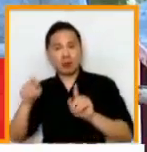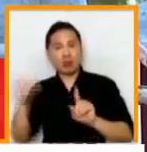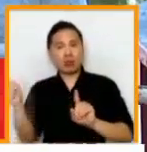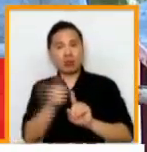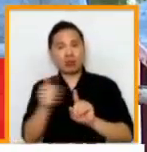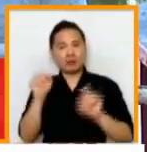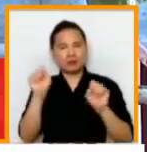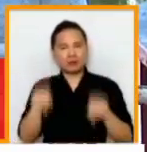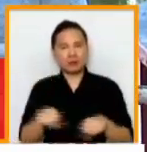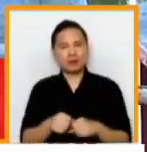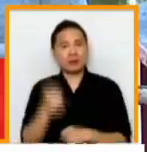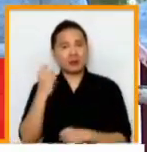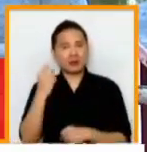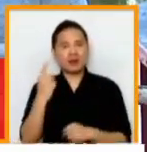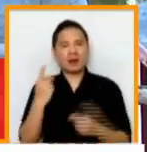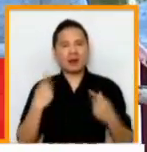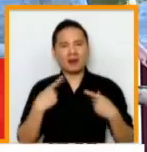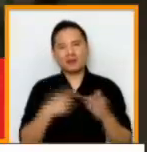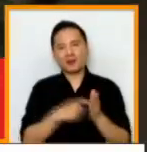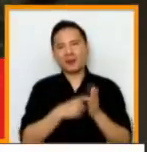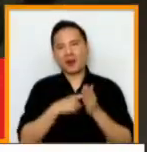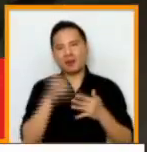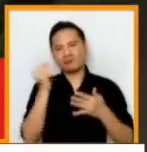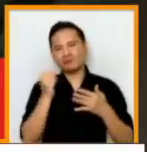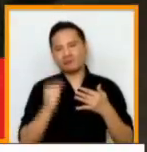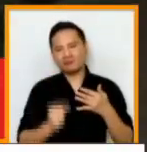ilang requirements.